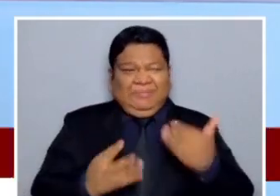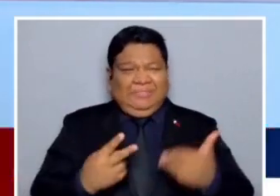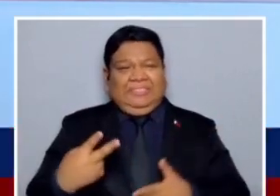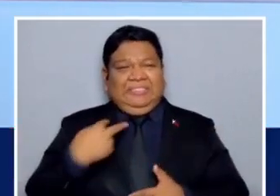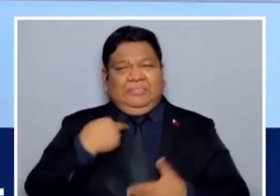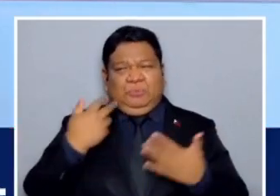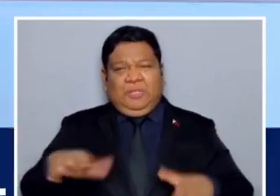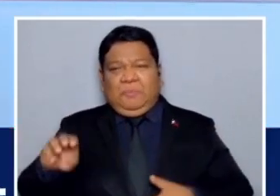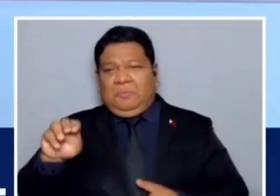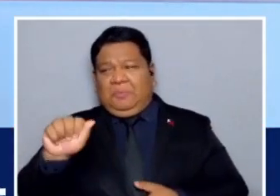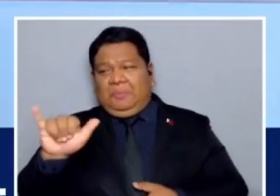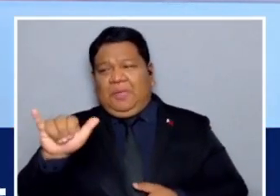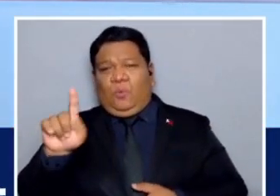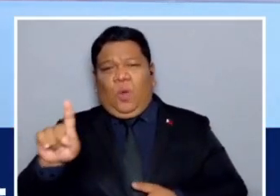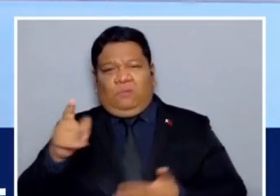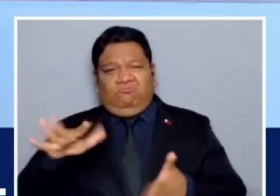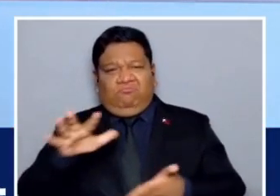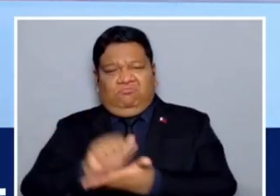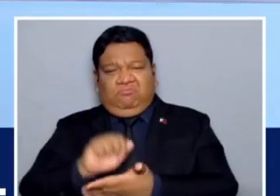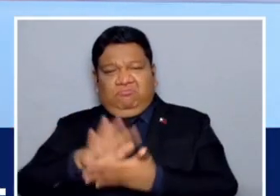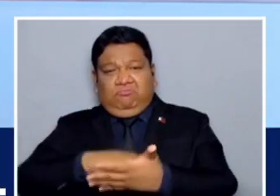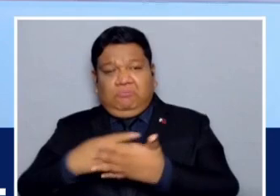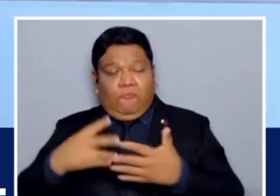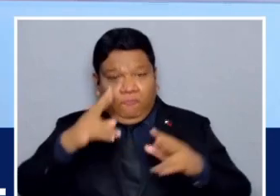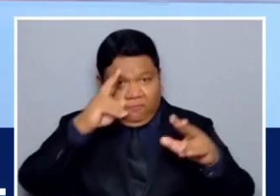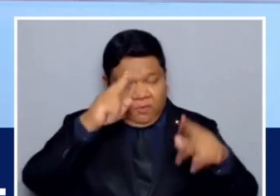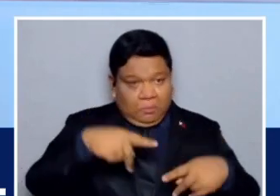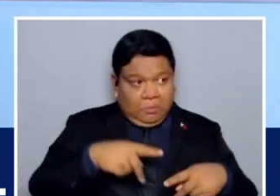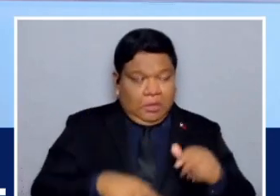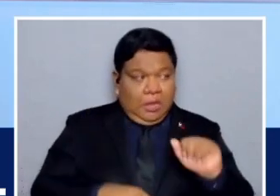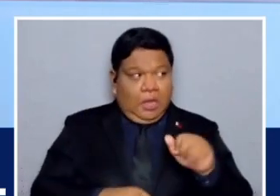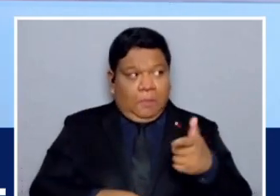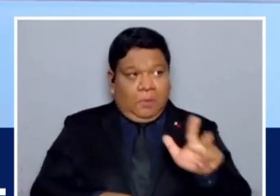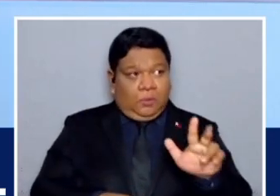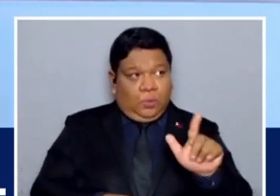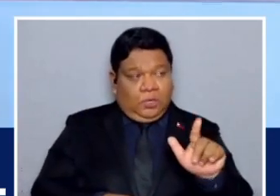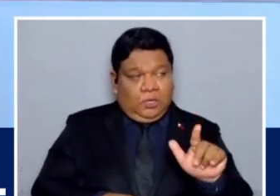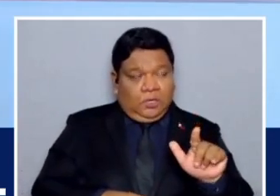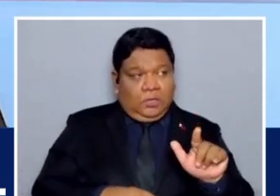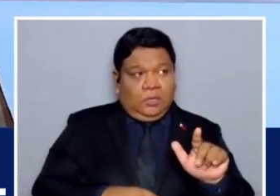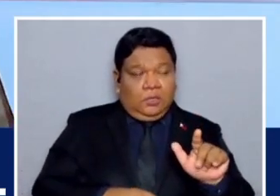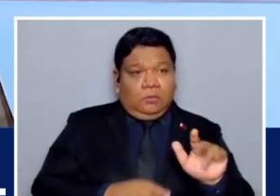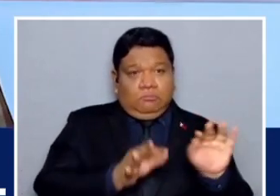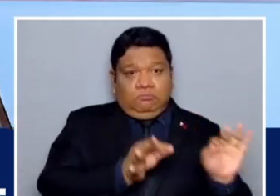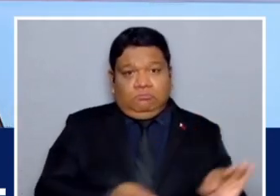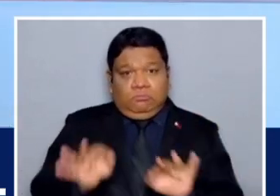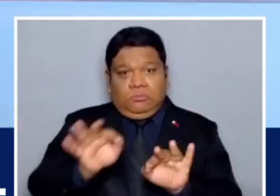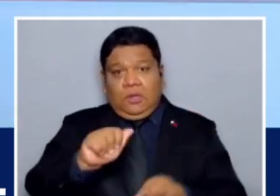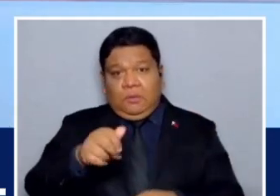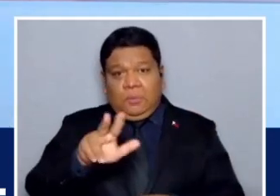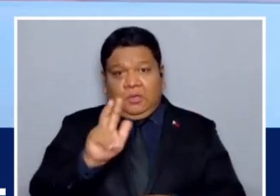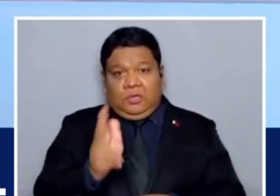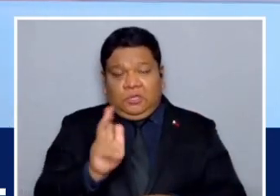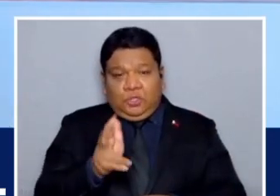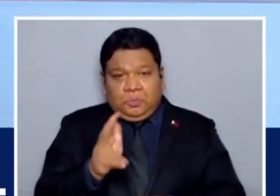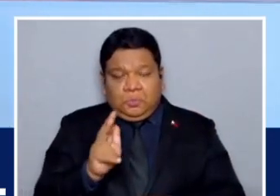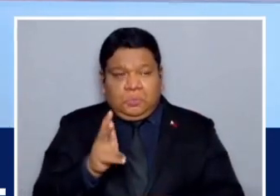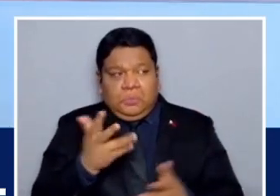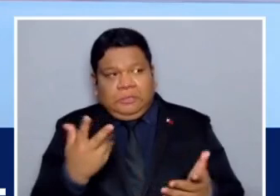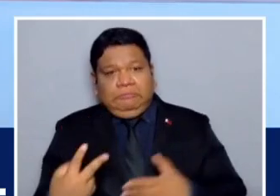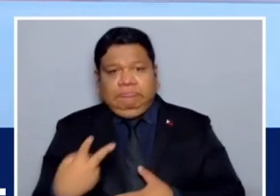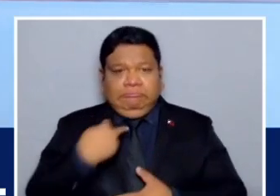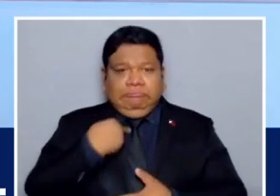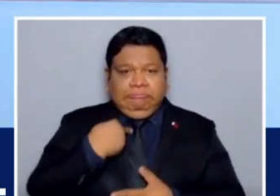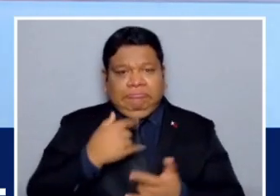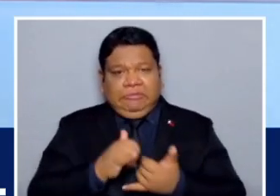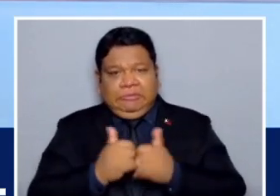sa vice presidential naman from April 23, ginawang April 30. We cannot also make adjustments